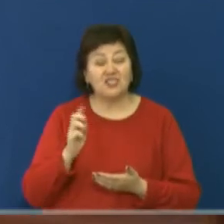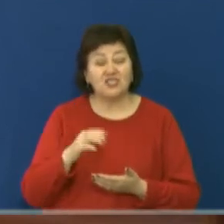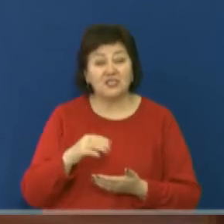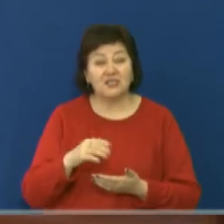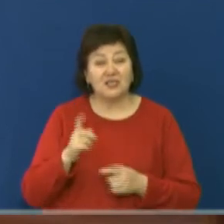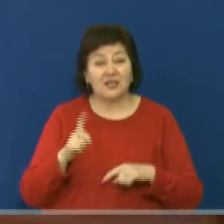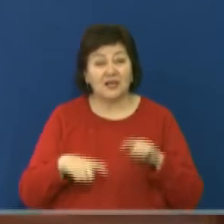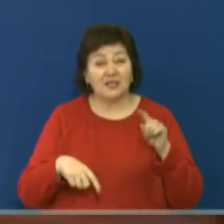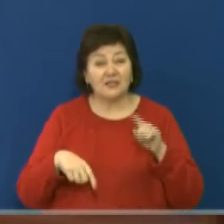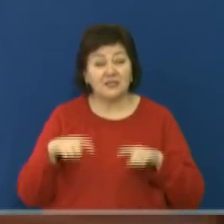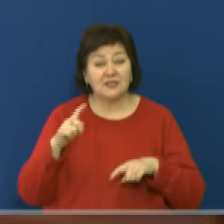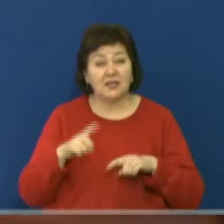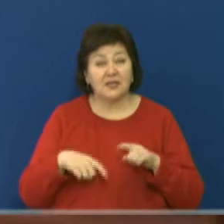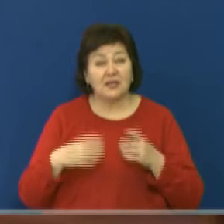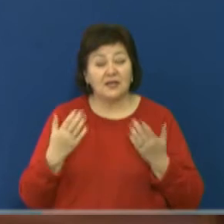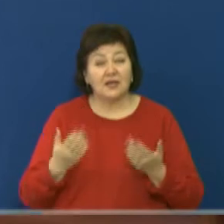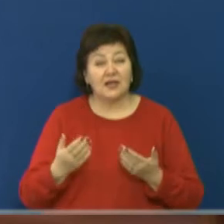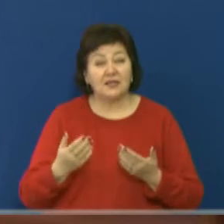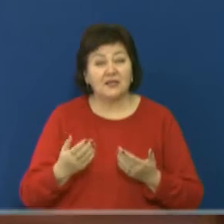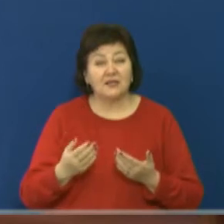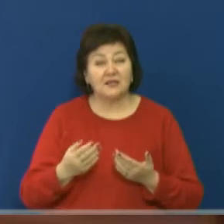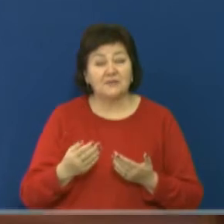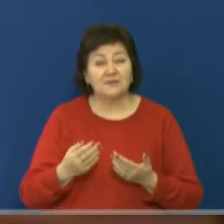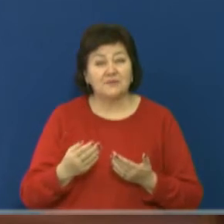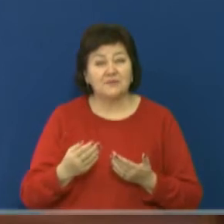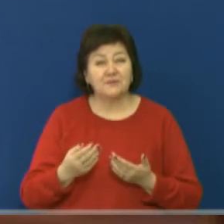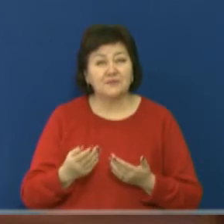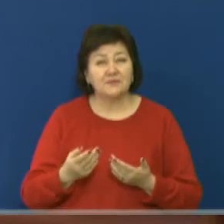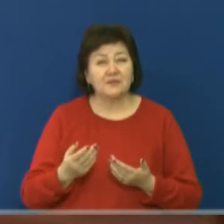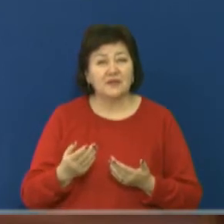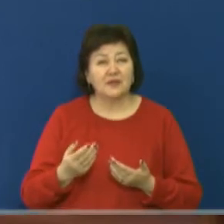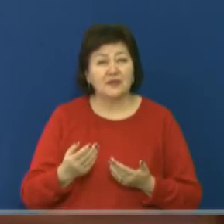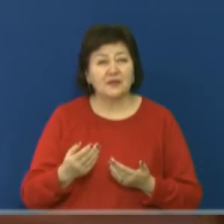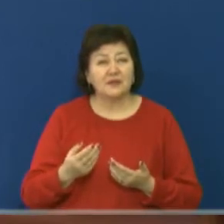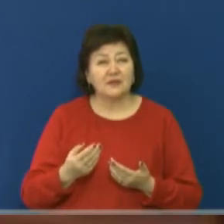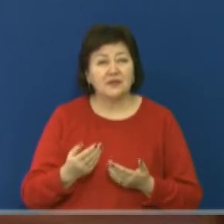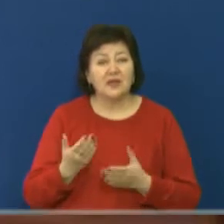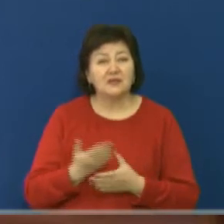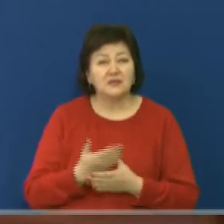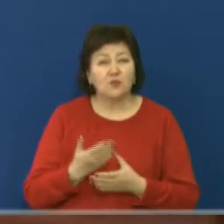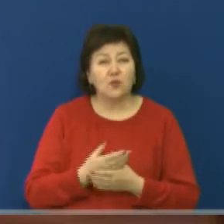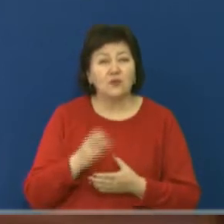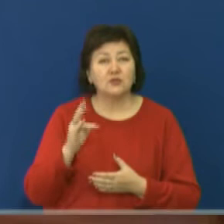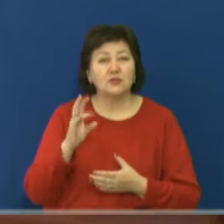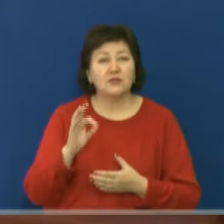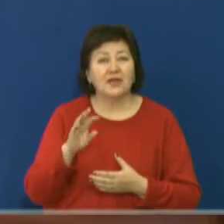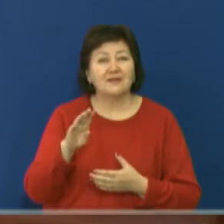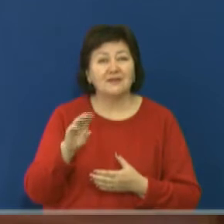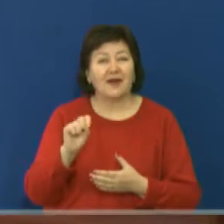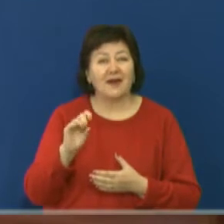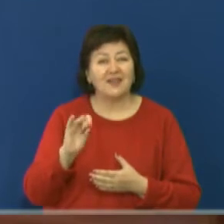перзентханадан шыққаннан кейін жаңағы баласын алатын ата-ананың пайдасында нотариус арқылы өзінің, яғни